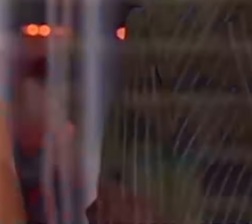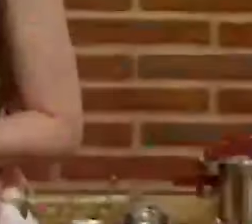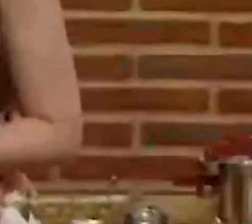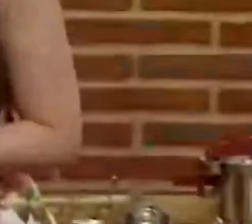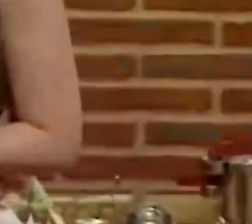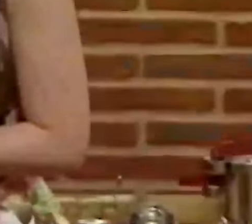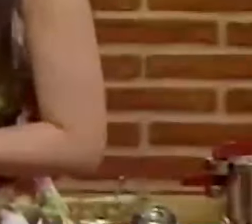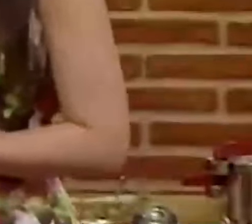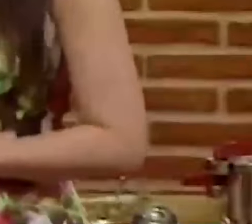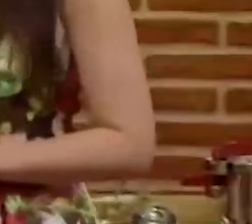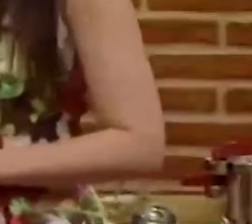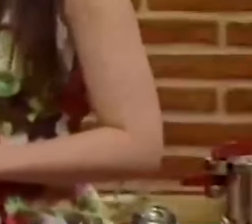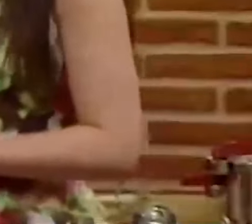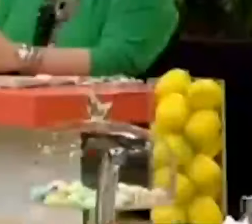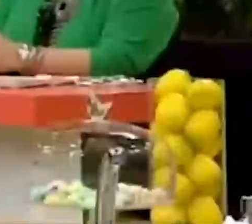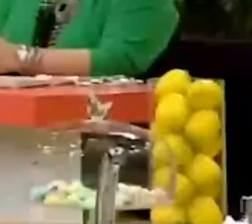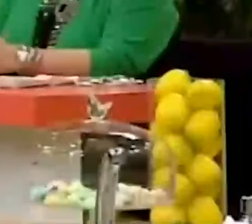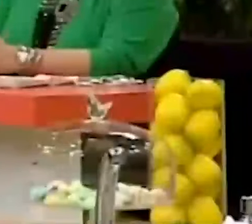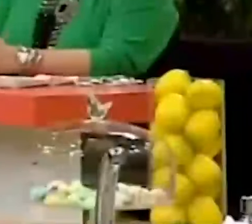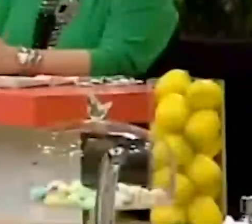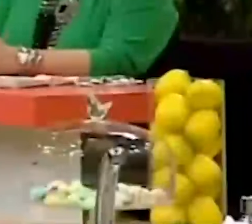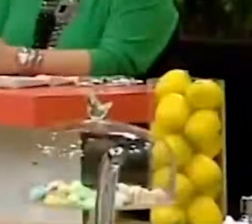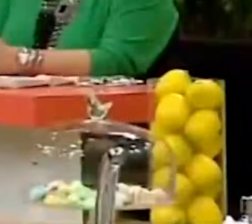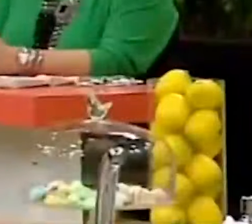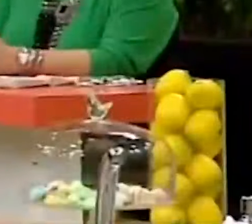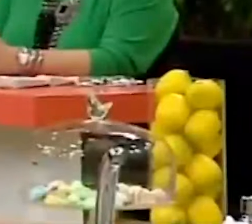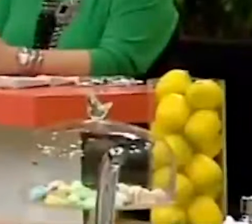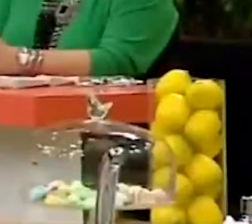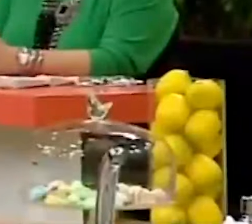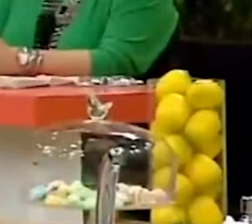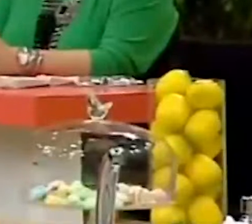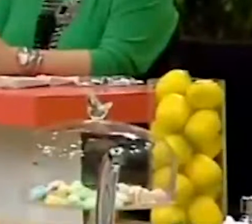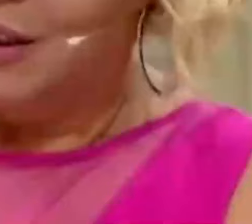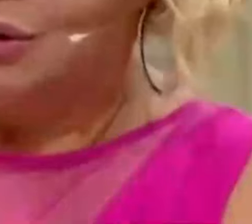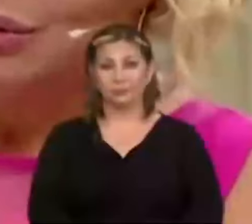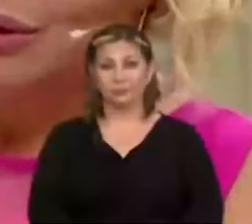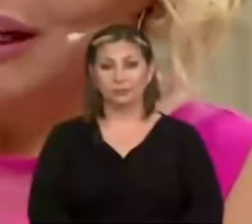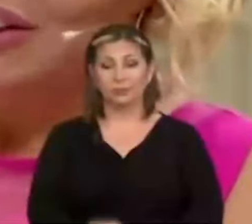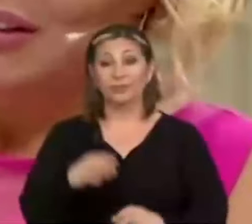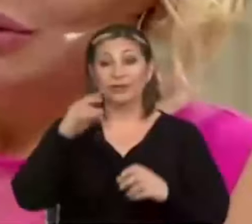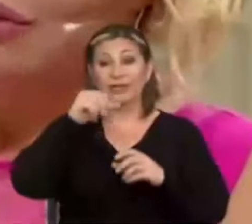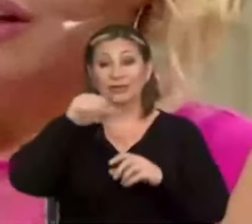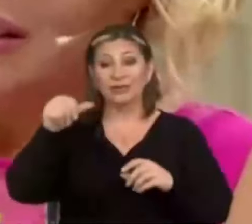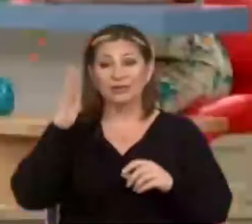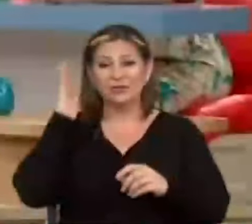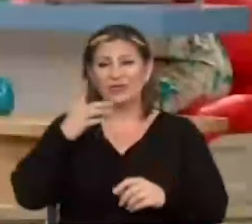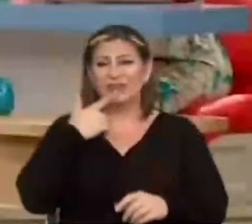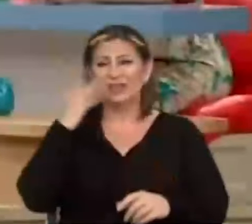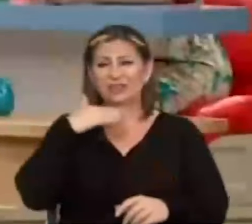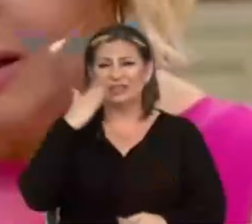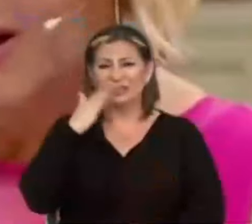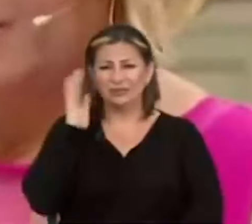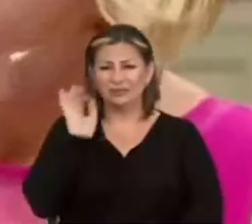Teşekkür ederim. Merhaba. Değerli jürimize dönüyorum. Şimdi ne istiyorsun bizden? Ne dakikası istiyorsun? İsotunu gerçekten çok fazla